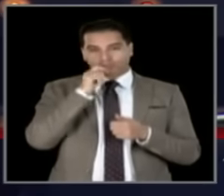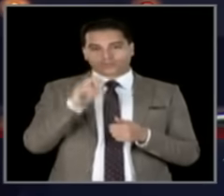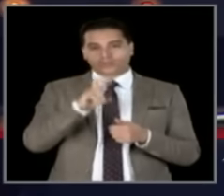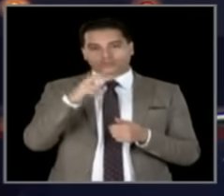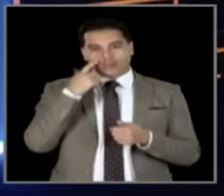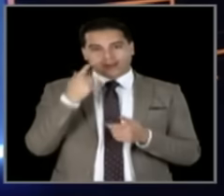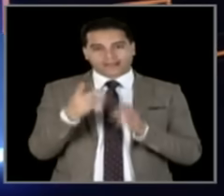علوم والسؤال.